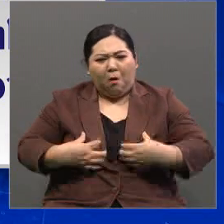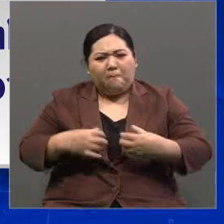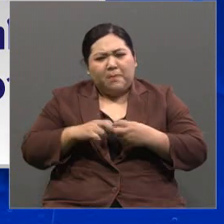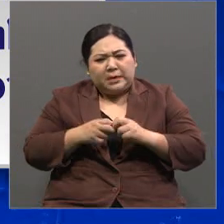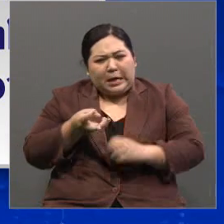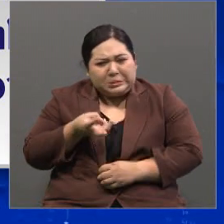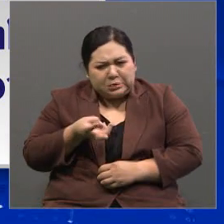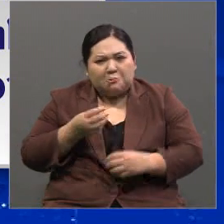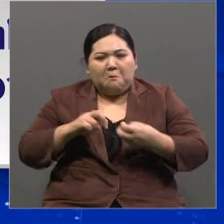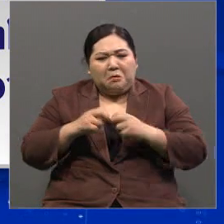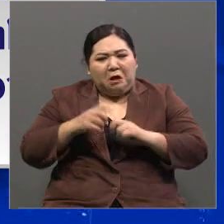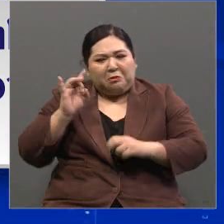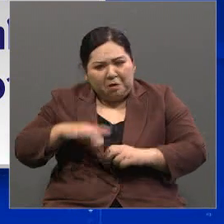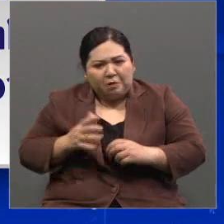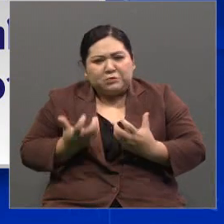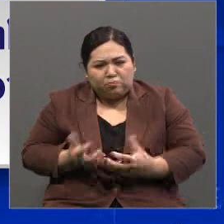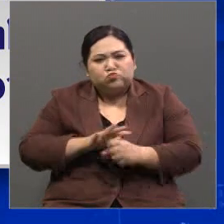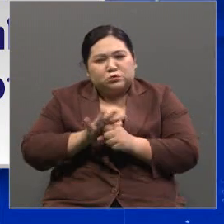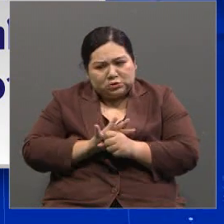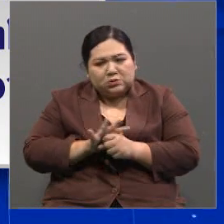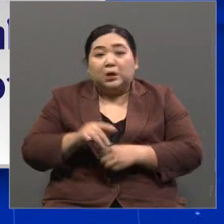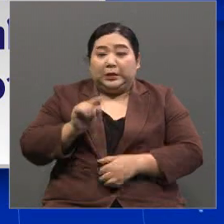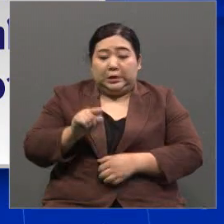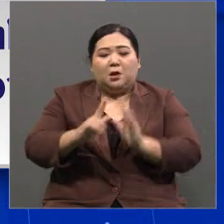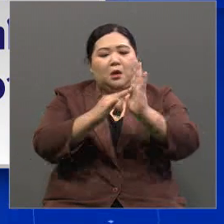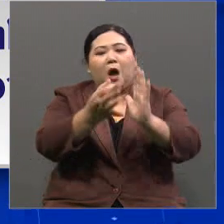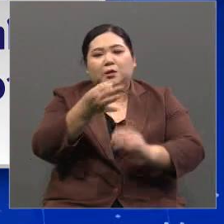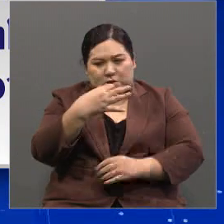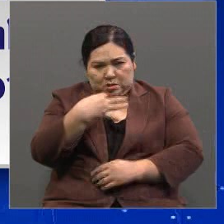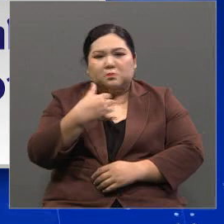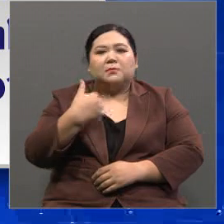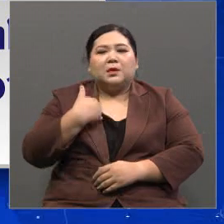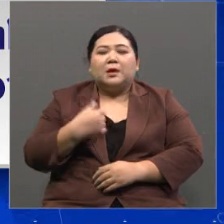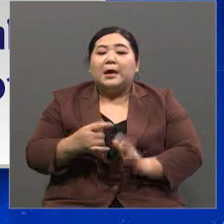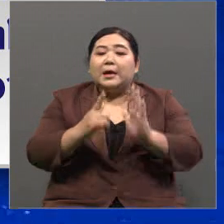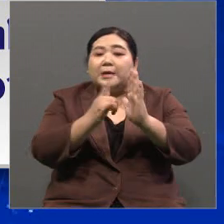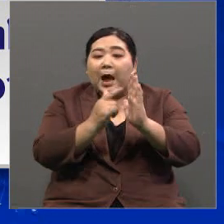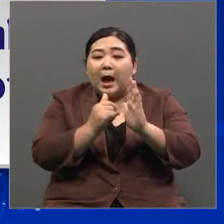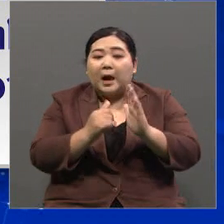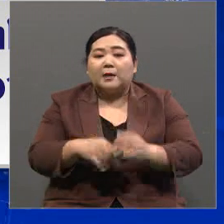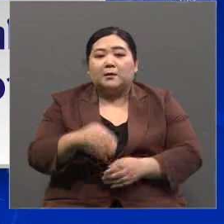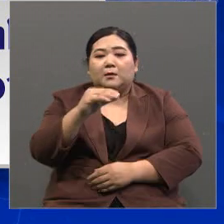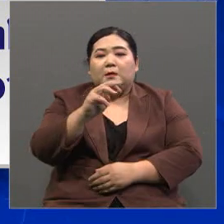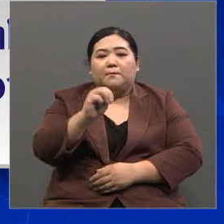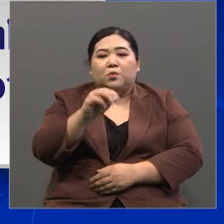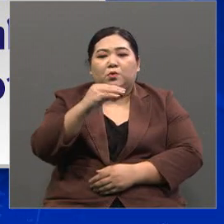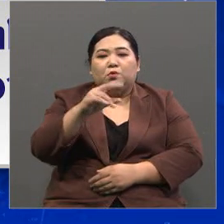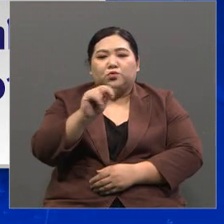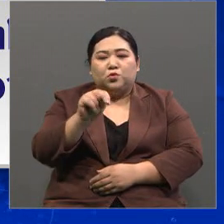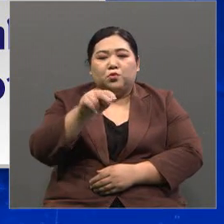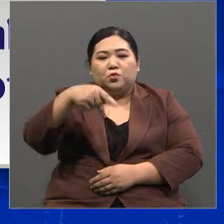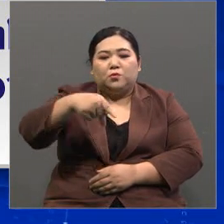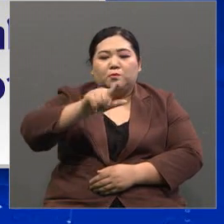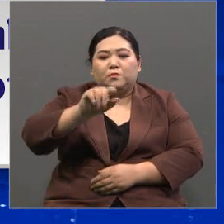กน้อยถึงปานกลางอ่ะตรงนี้แหละจะมีการให้ยาต้านไวรัสที่มีอยู่ในประเทศไทยก็คือยาโมนูพิราเวียยา